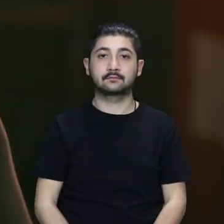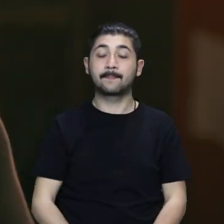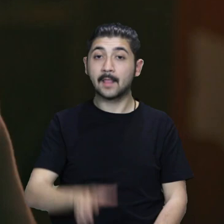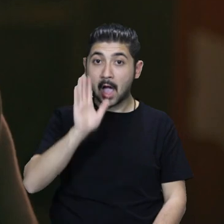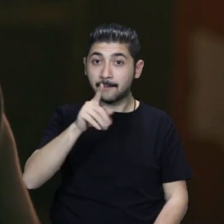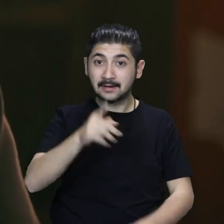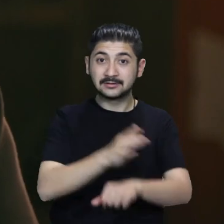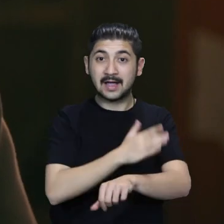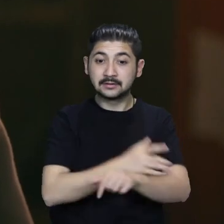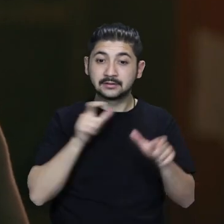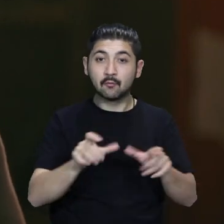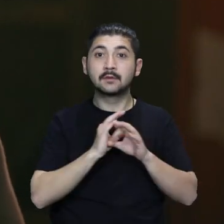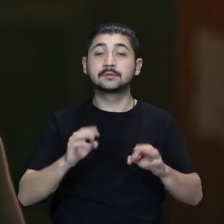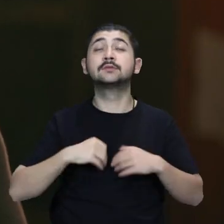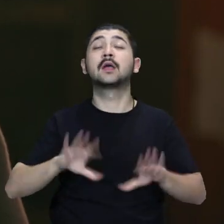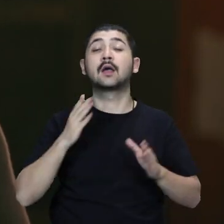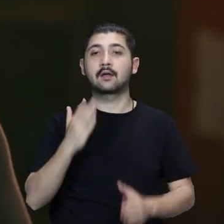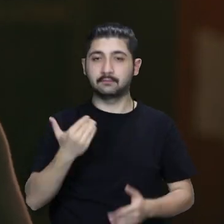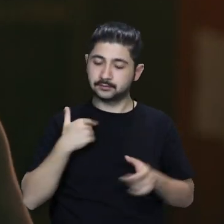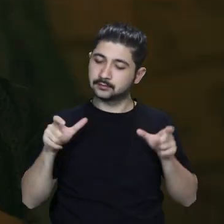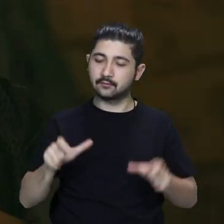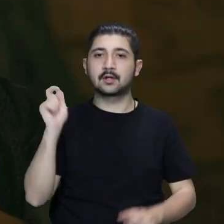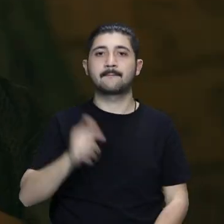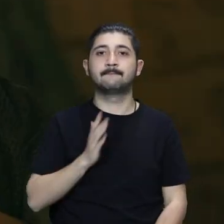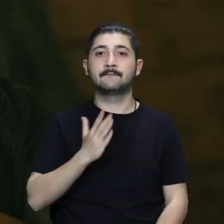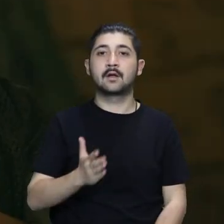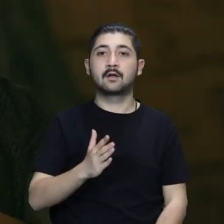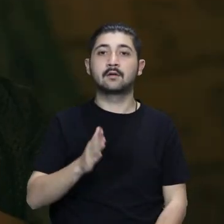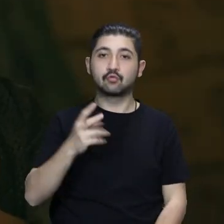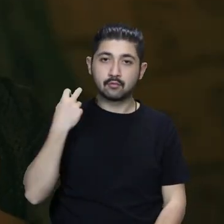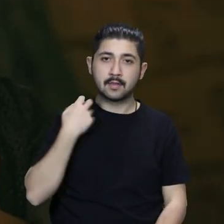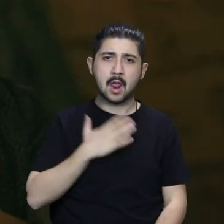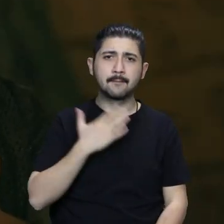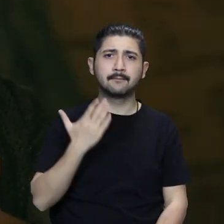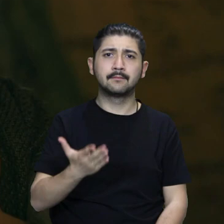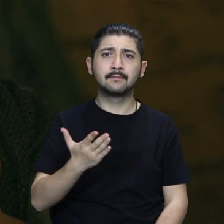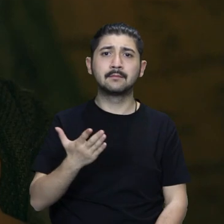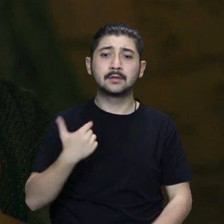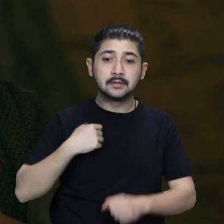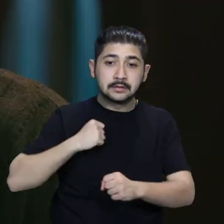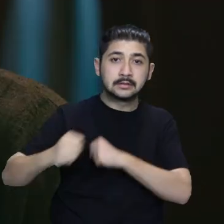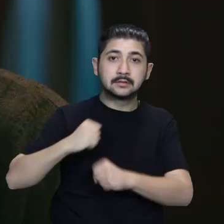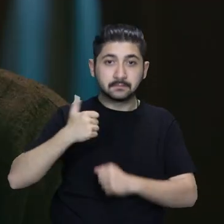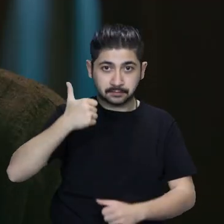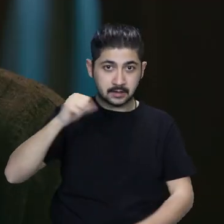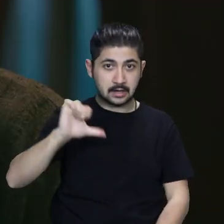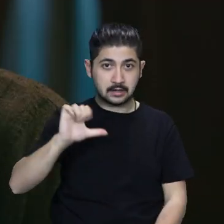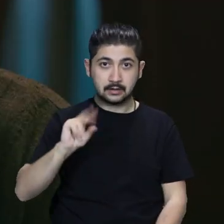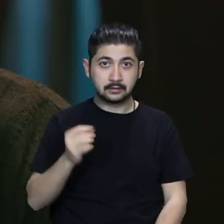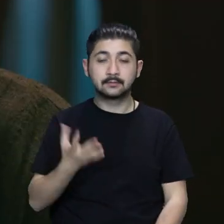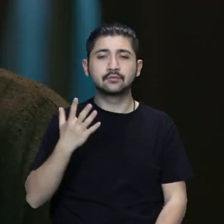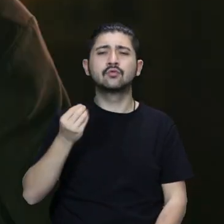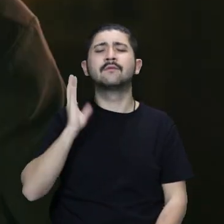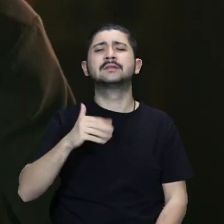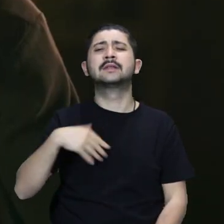Ama şehir savunmasız olmayacak. Onu biz savunacağız. Kumandanım, ne kadar direnebileceğiz ki? Çok değil.